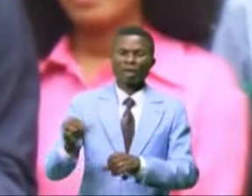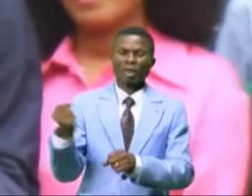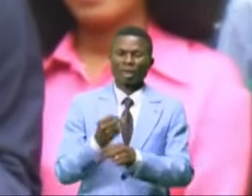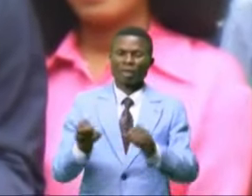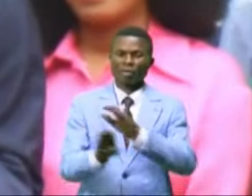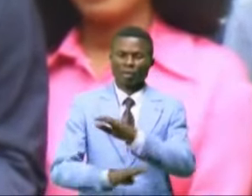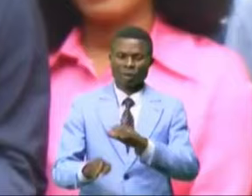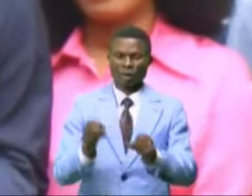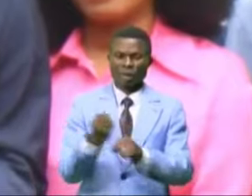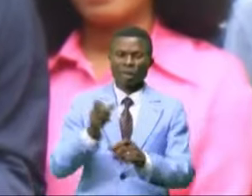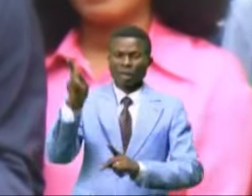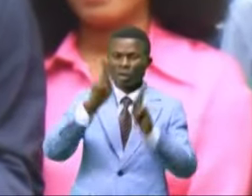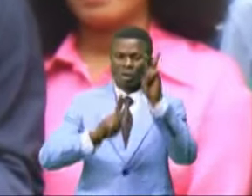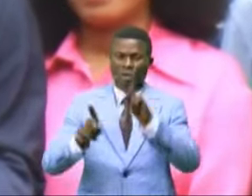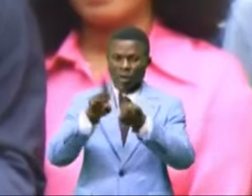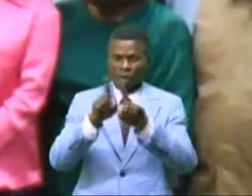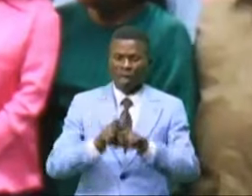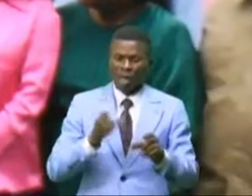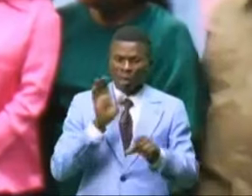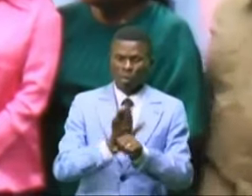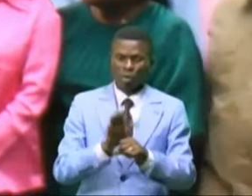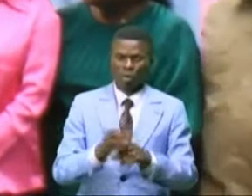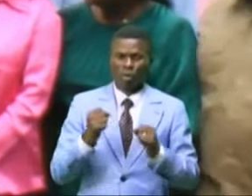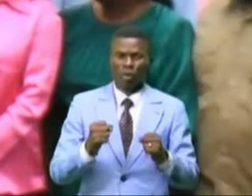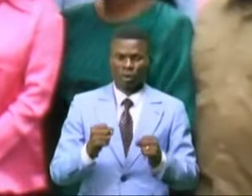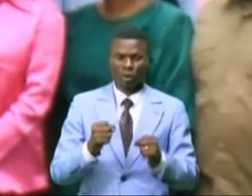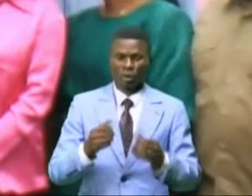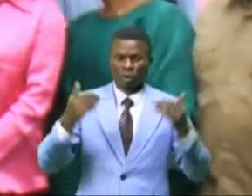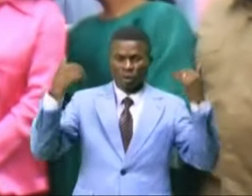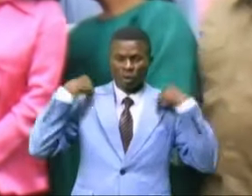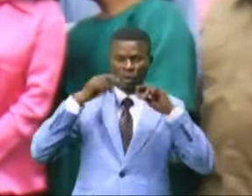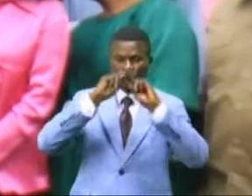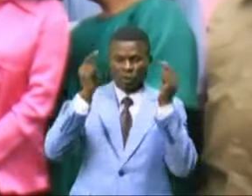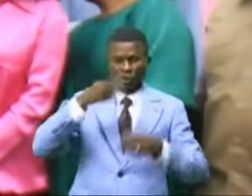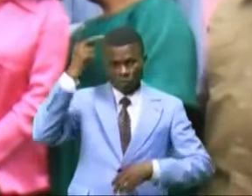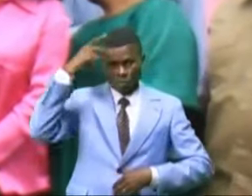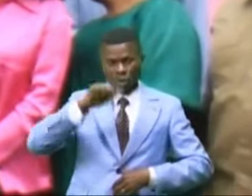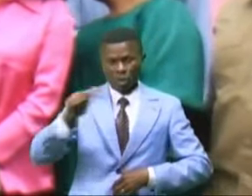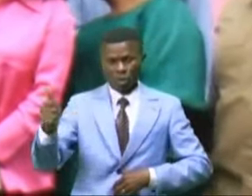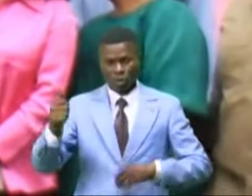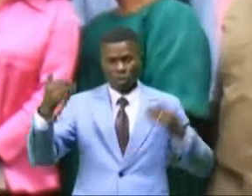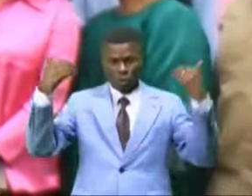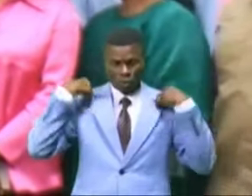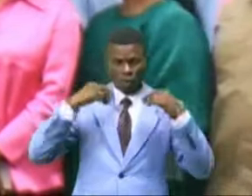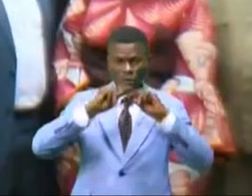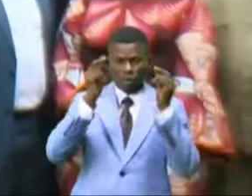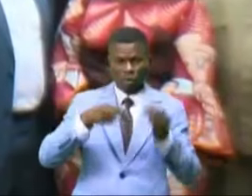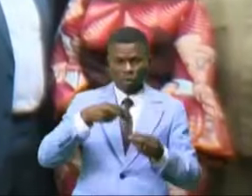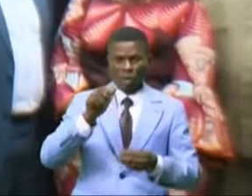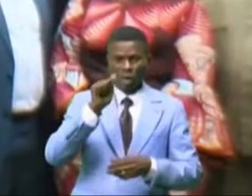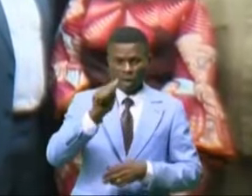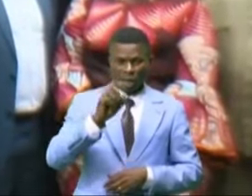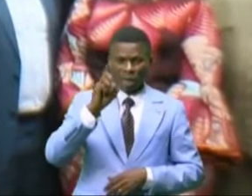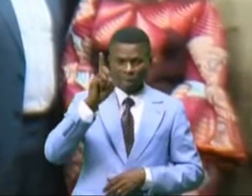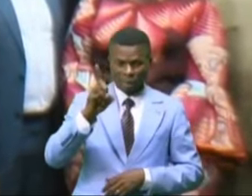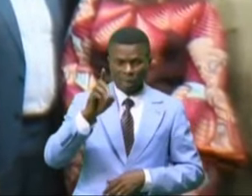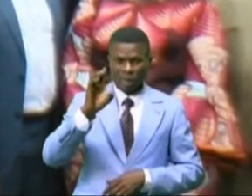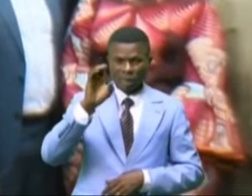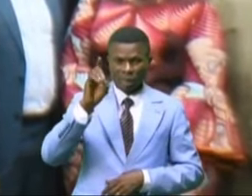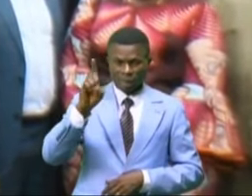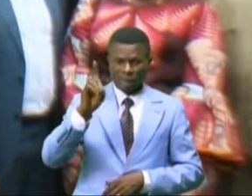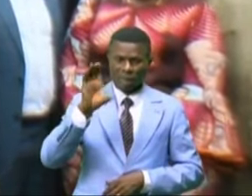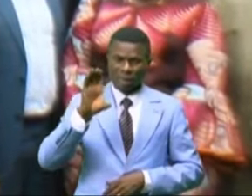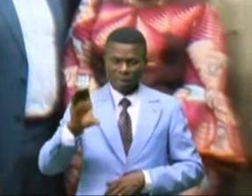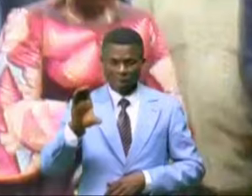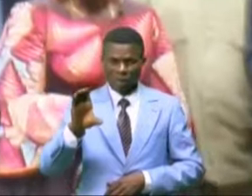des services publics plus efficaces. Les chefs de parti et autres personnalités des 2ATDC,